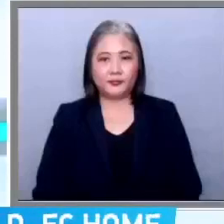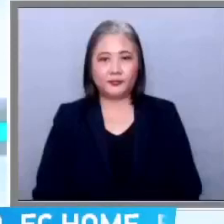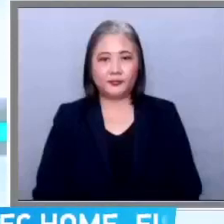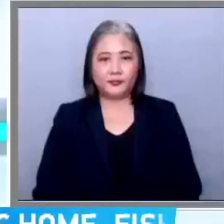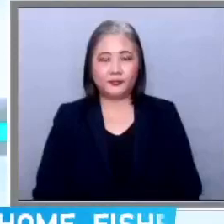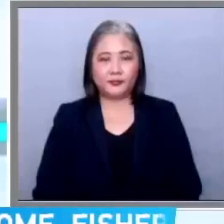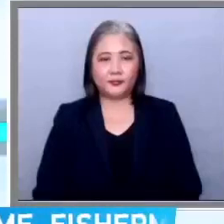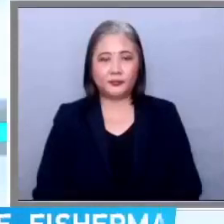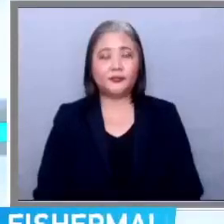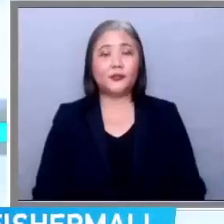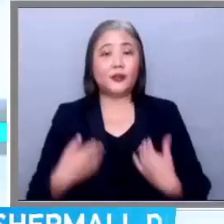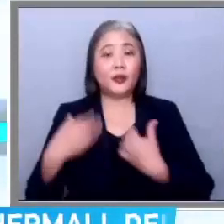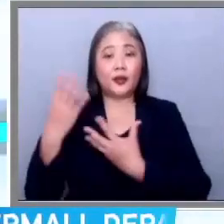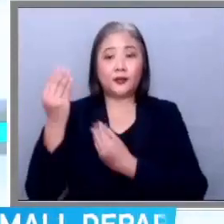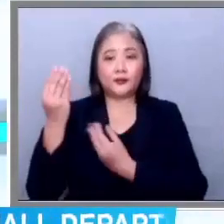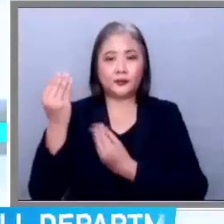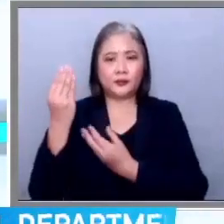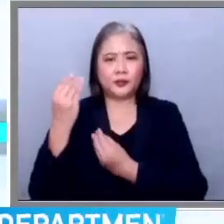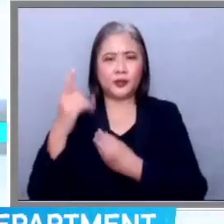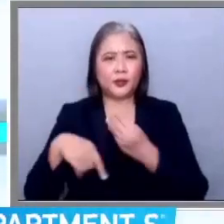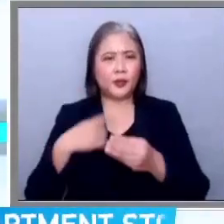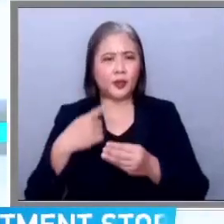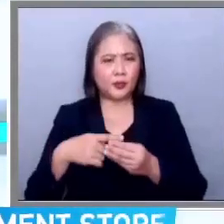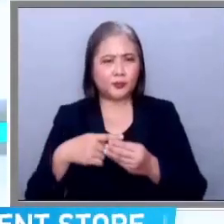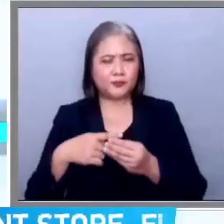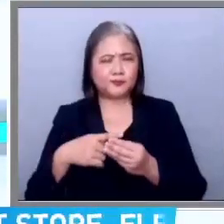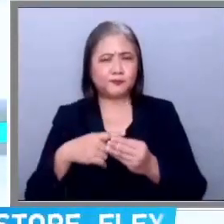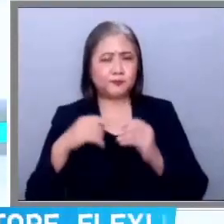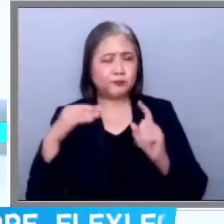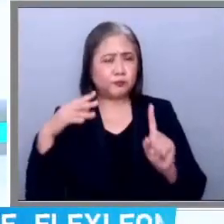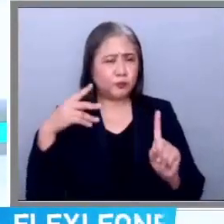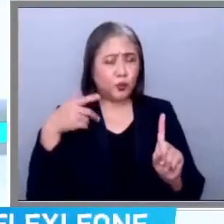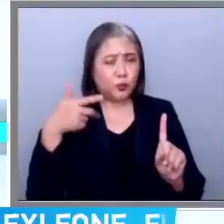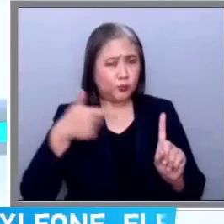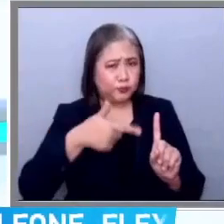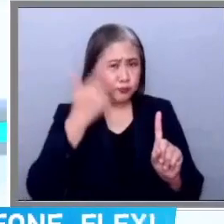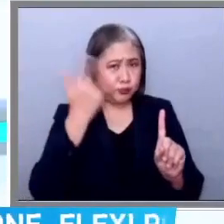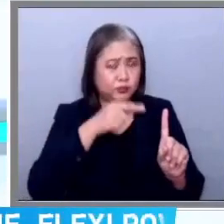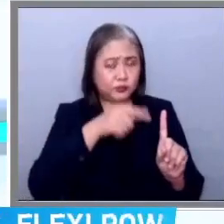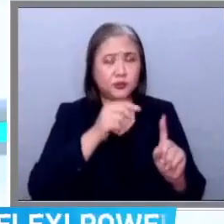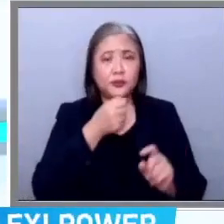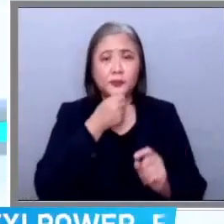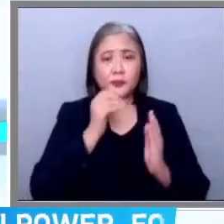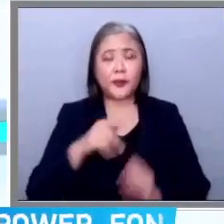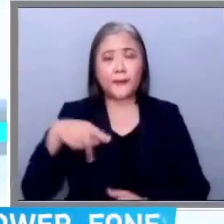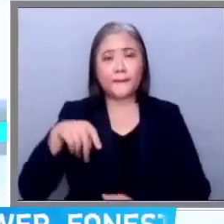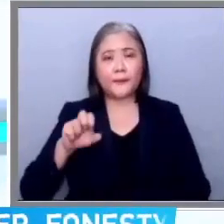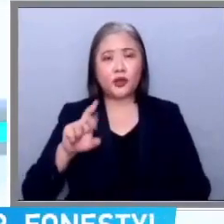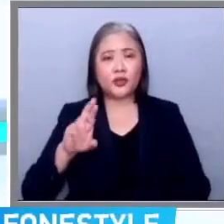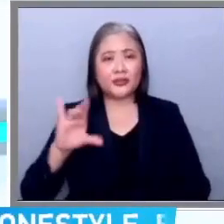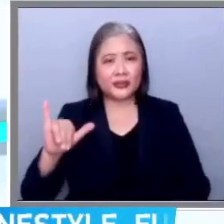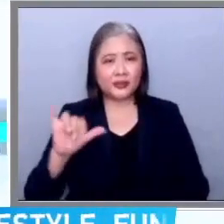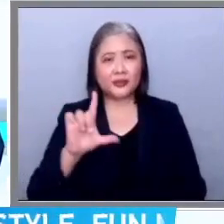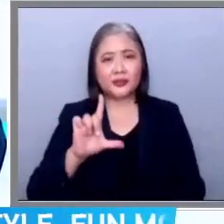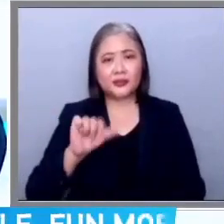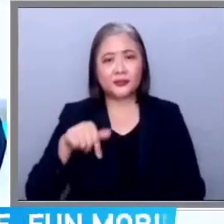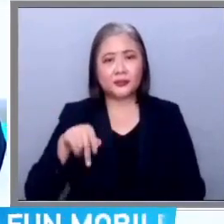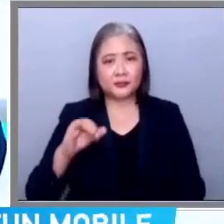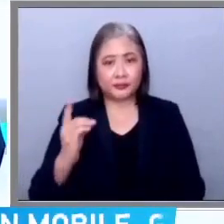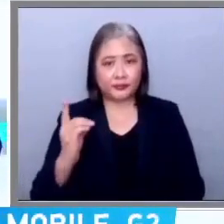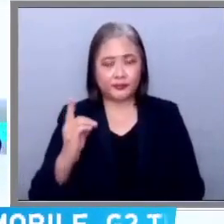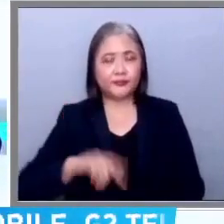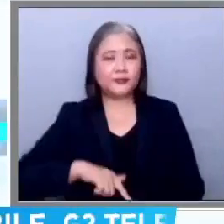May update po kaugnay sa kaso ng pag-ambush sa broadcaster na si Percival Mabasa o Percy Lapid. May ulat on the spot si Maki